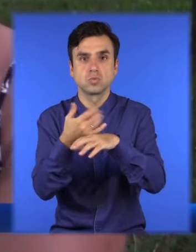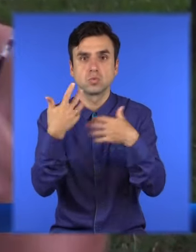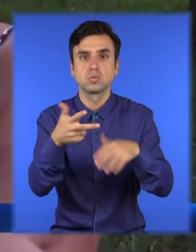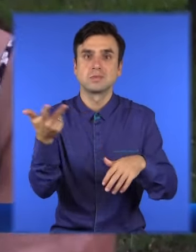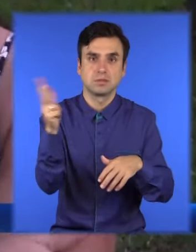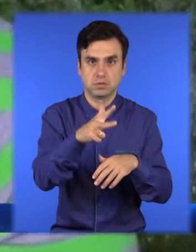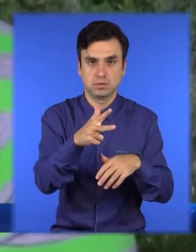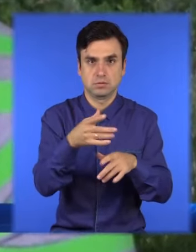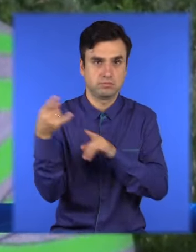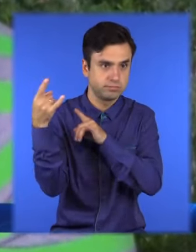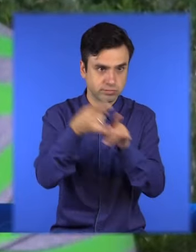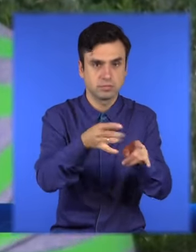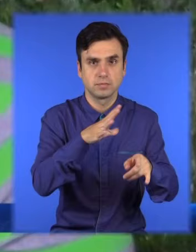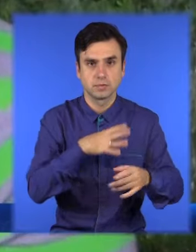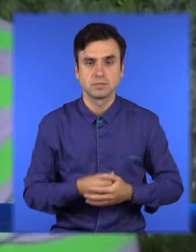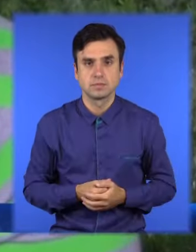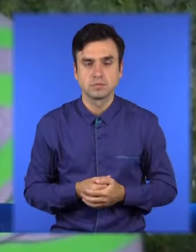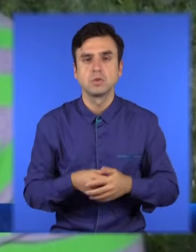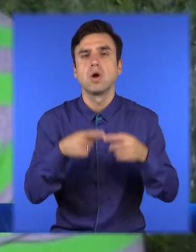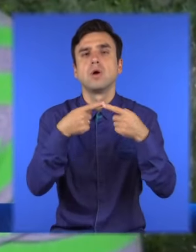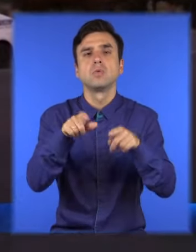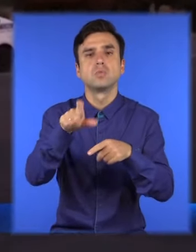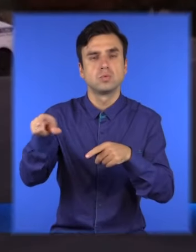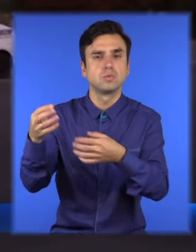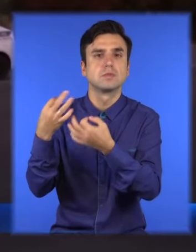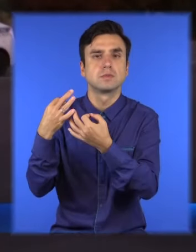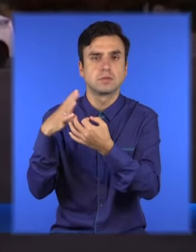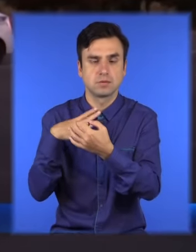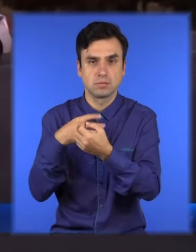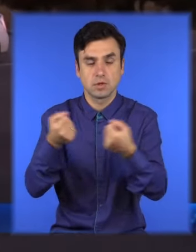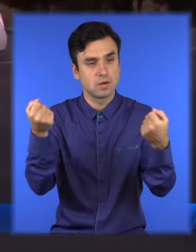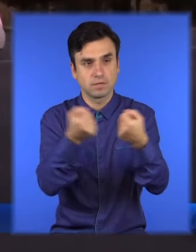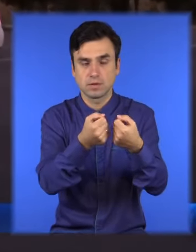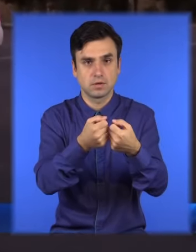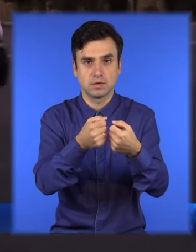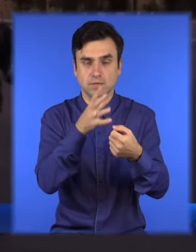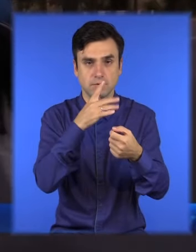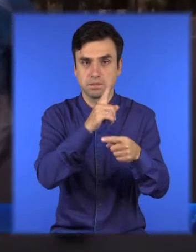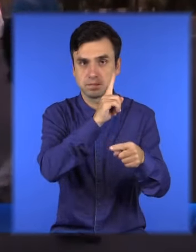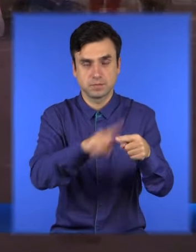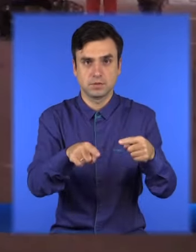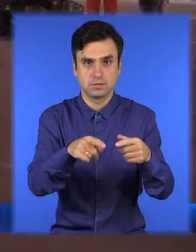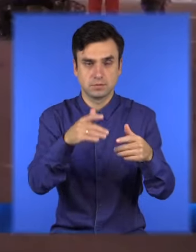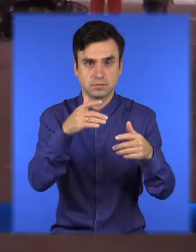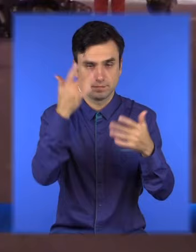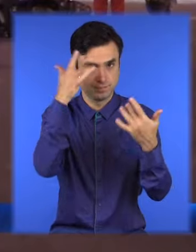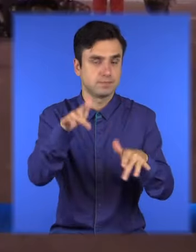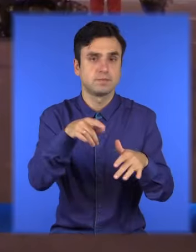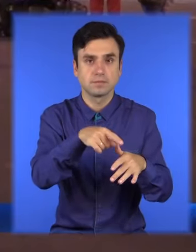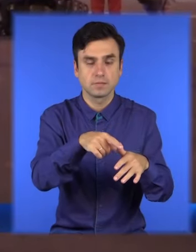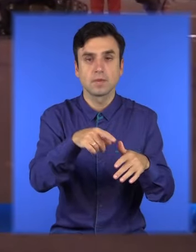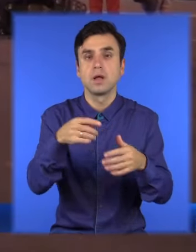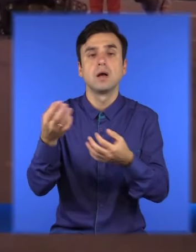стояла, потім ще одна під'їхала. Інші місцеві говорять, що все сталося за лічені секунди та розповідають, що бачили, як швидка